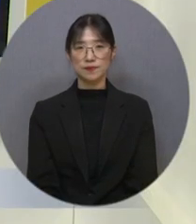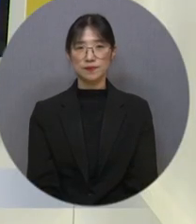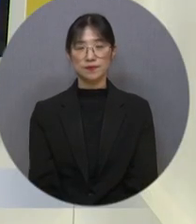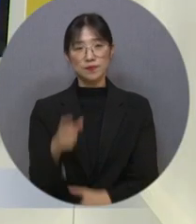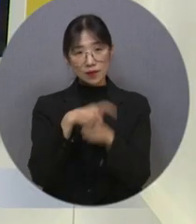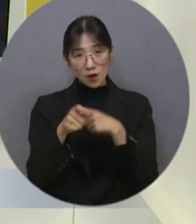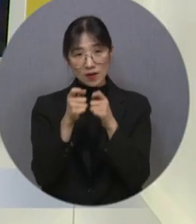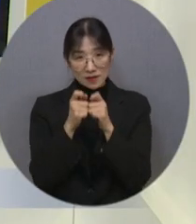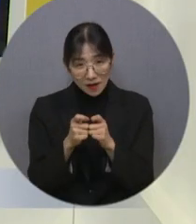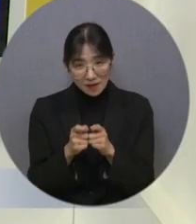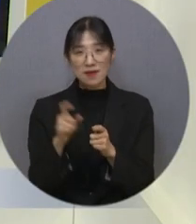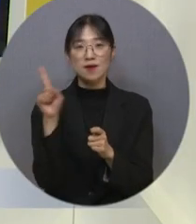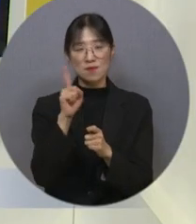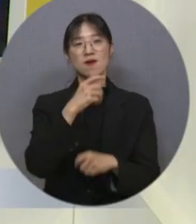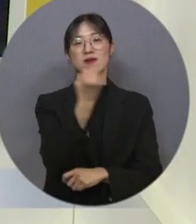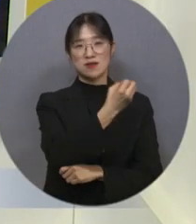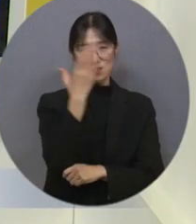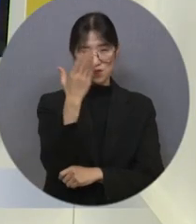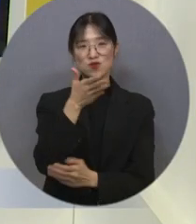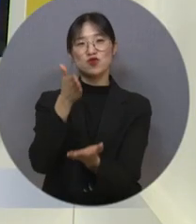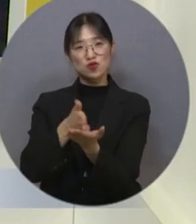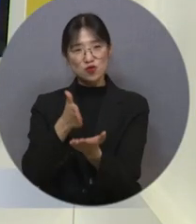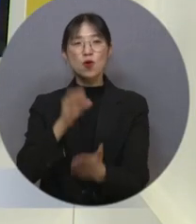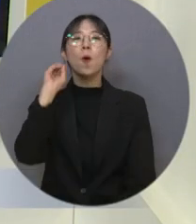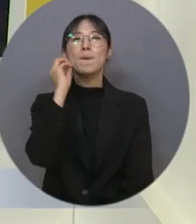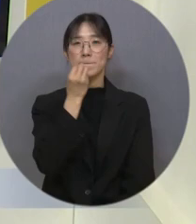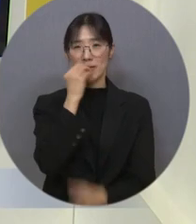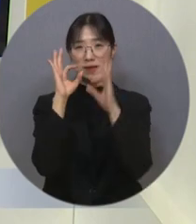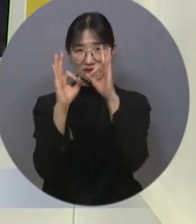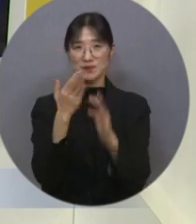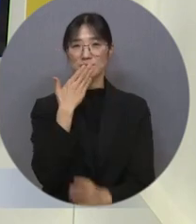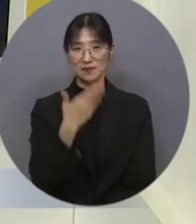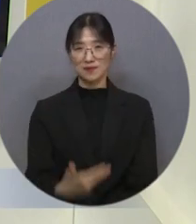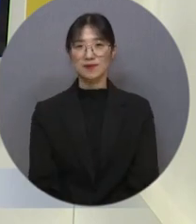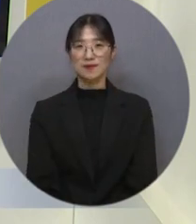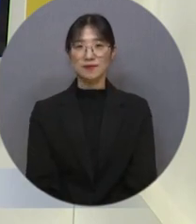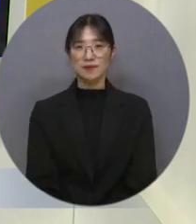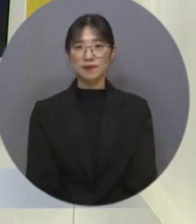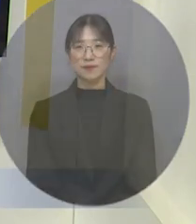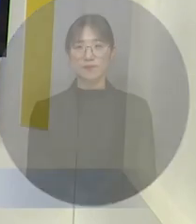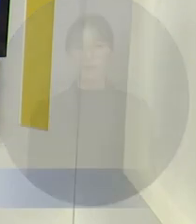더 자세한 뉴스는 장애인신문과 웰페어뉴스 홈페이지를 통해 확인할 수 있습니다